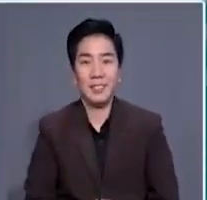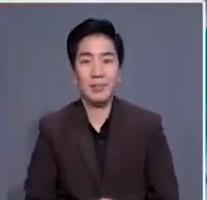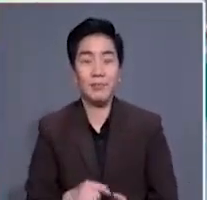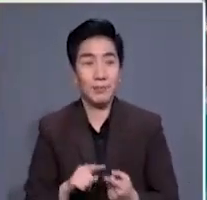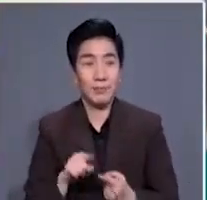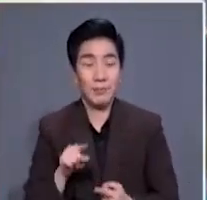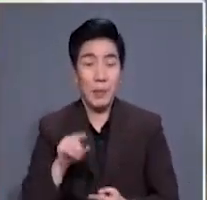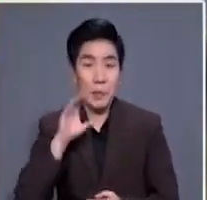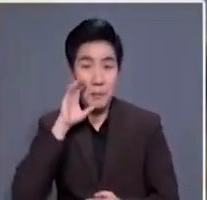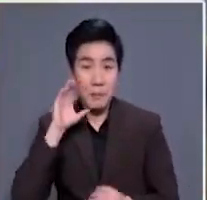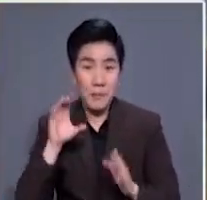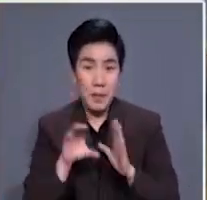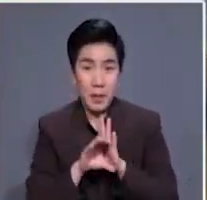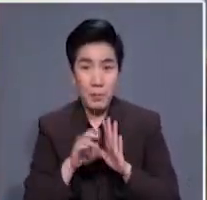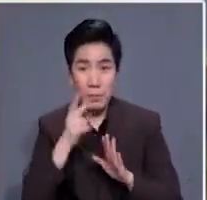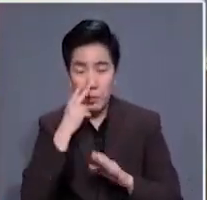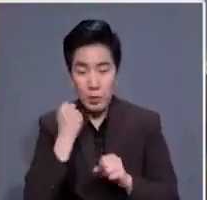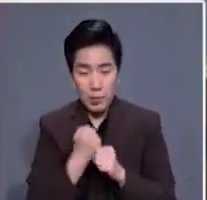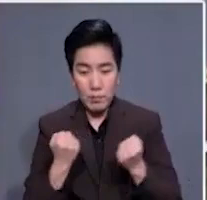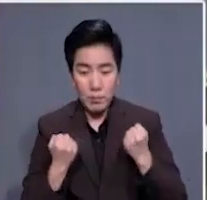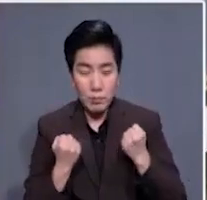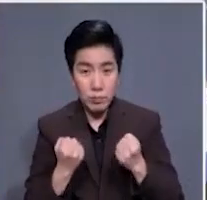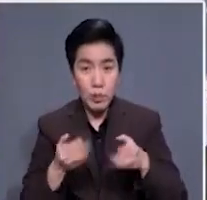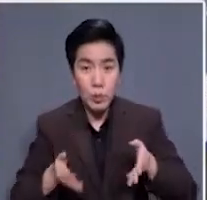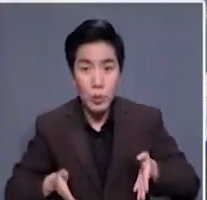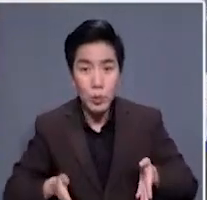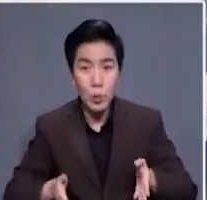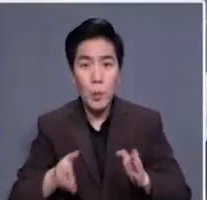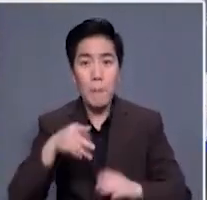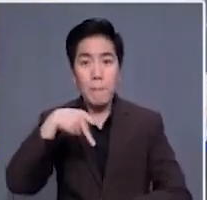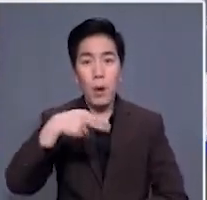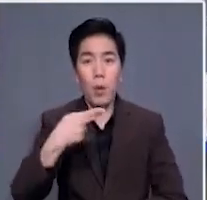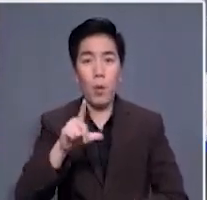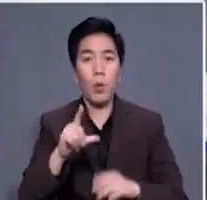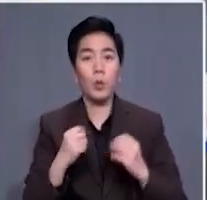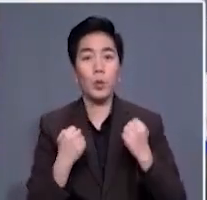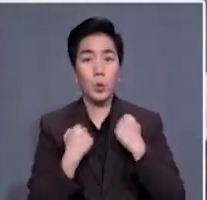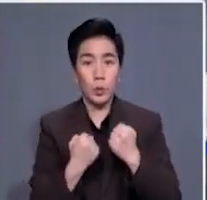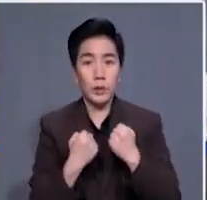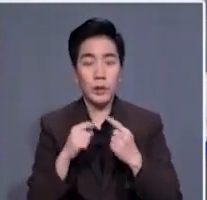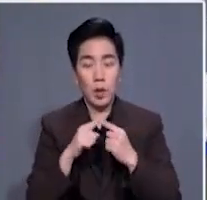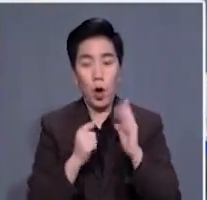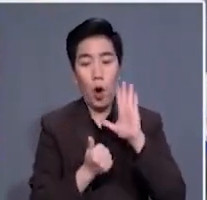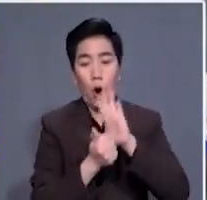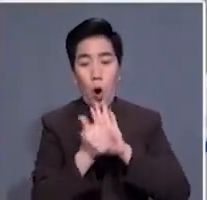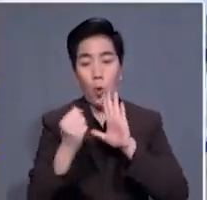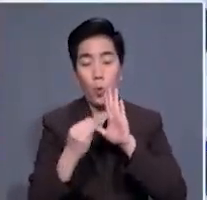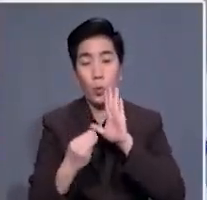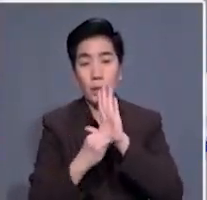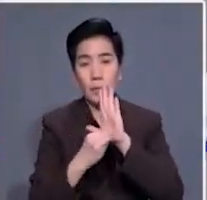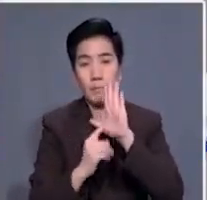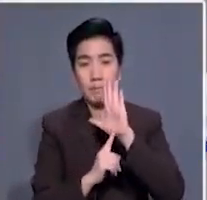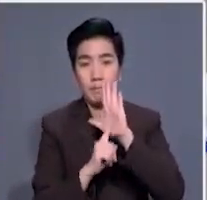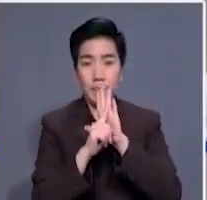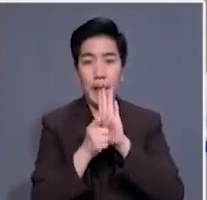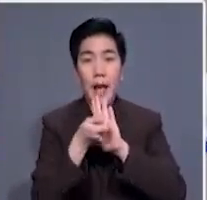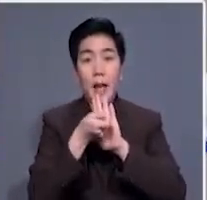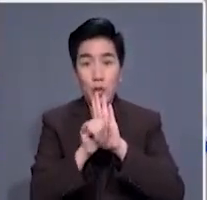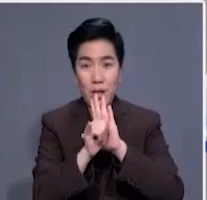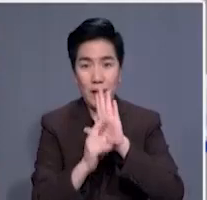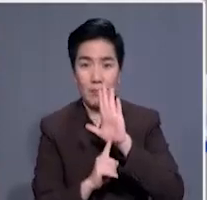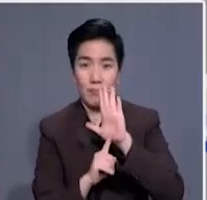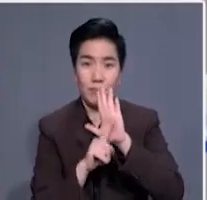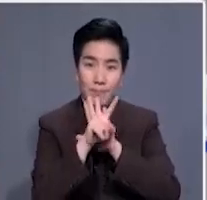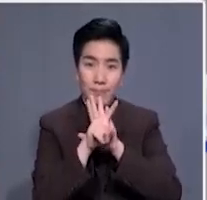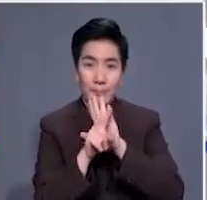นี่เป็นภาพมุมสูงสภาพการจราจรบนถนนพหลโยธินฝั่งขาออกกรุงเทพมหานครบริเวณอำเภอวังน้อยจังหวัดพระนคร